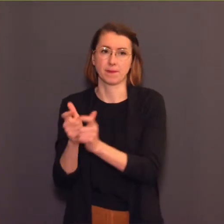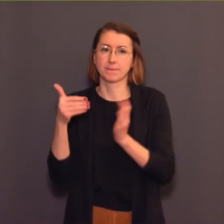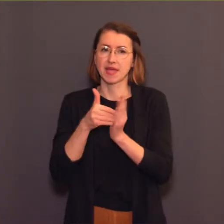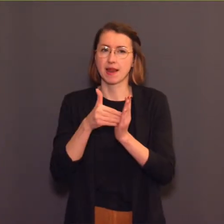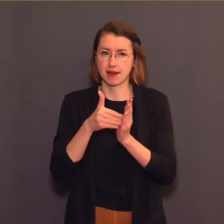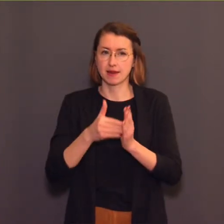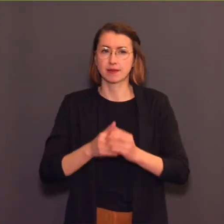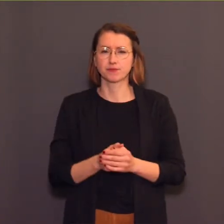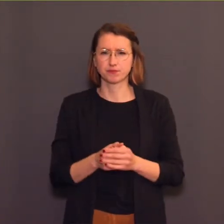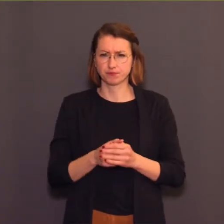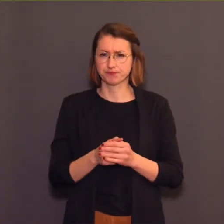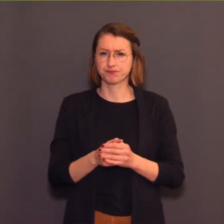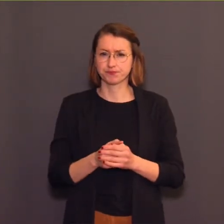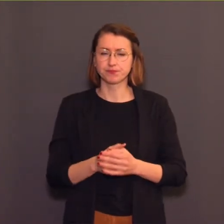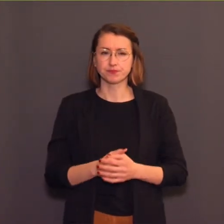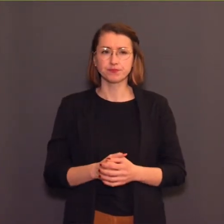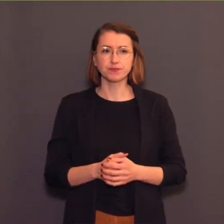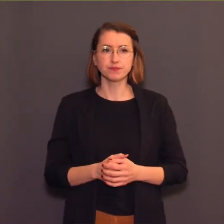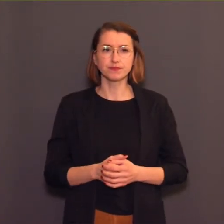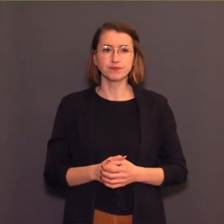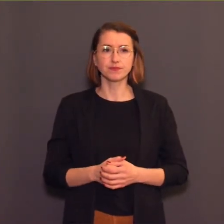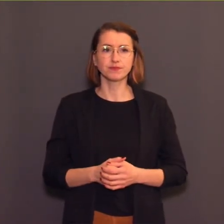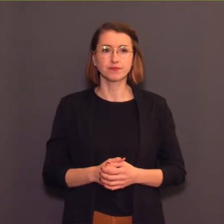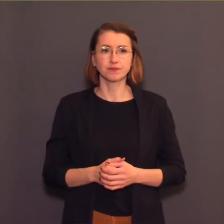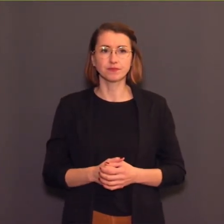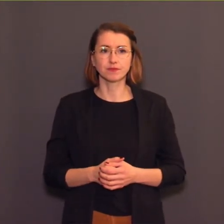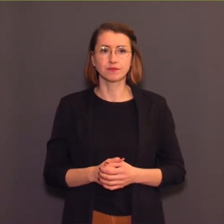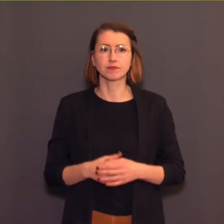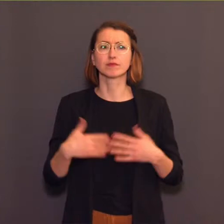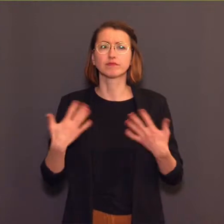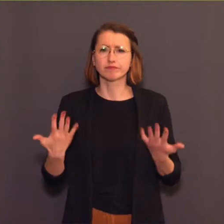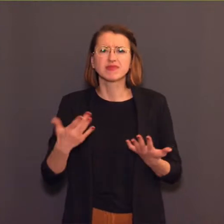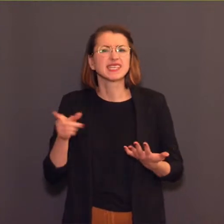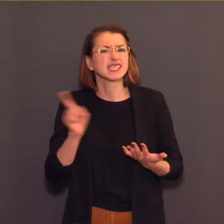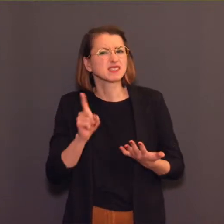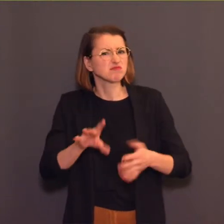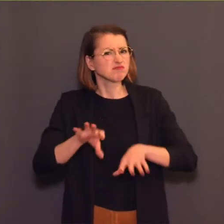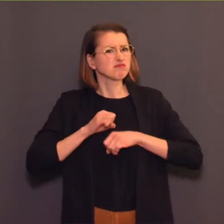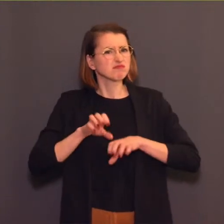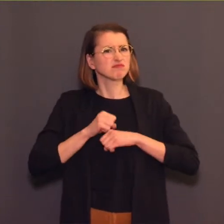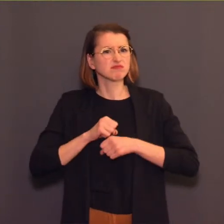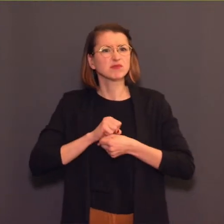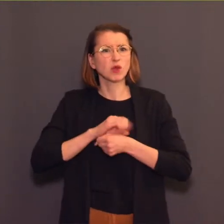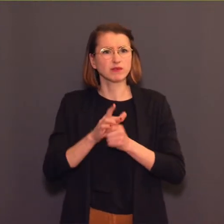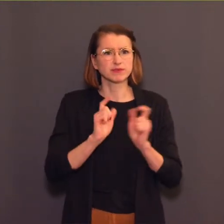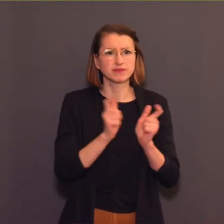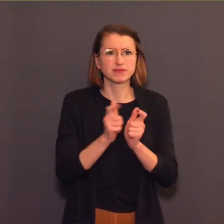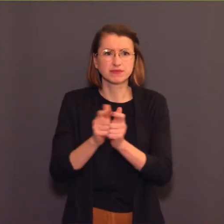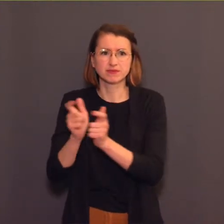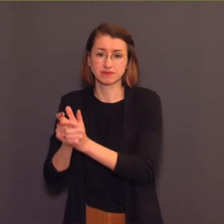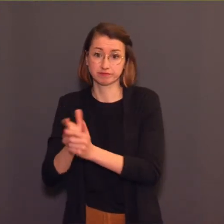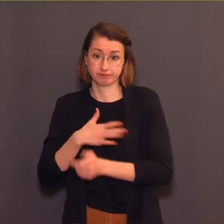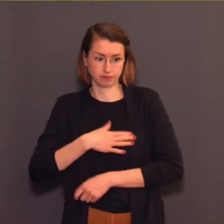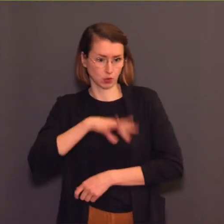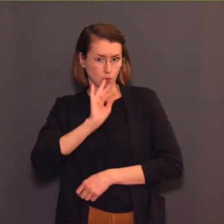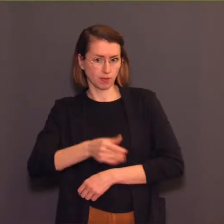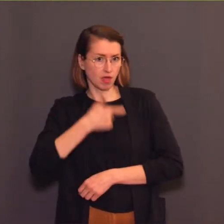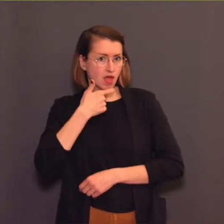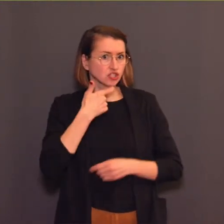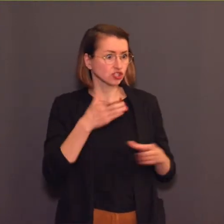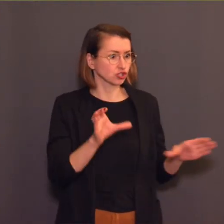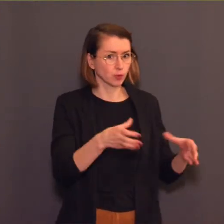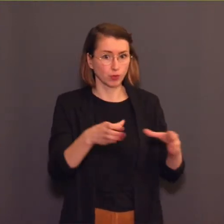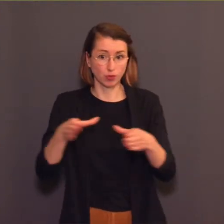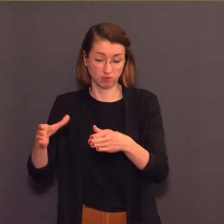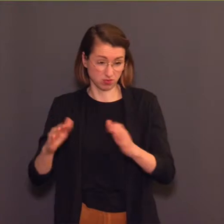Au niveau des tranches d'âge, on constate que les augmentations se manifestent dans toutes les tranches d'âge, mais nettement moins chez